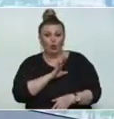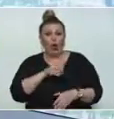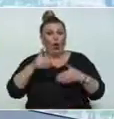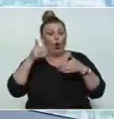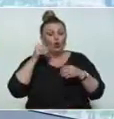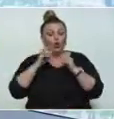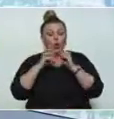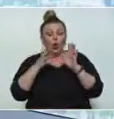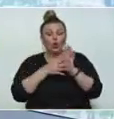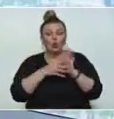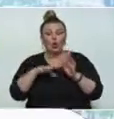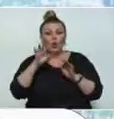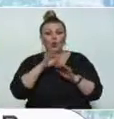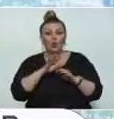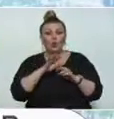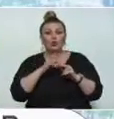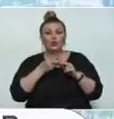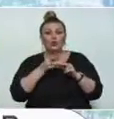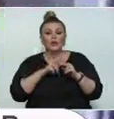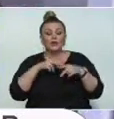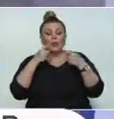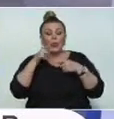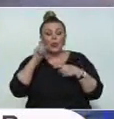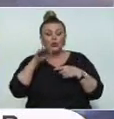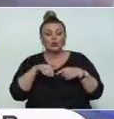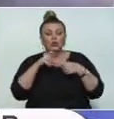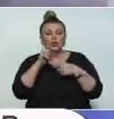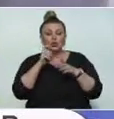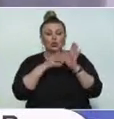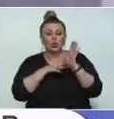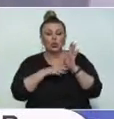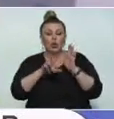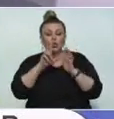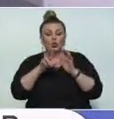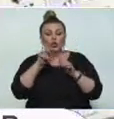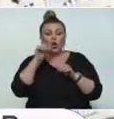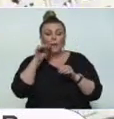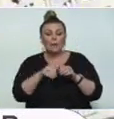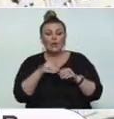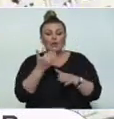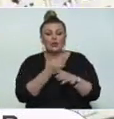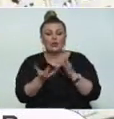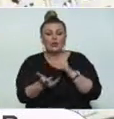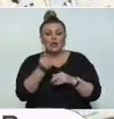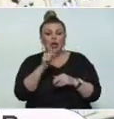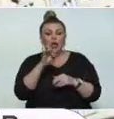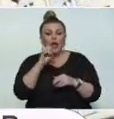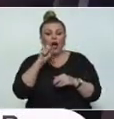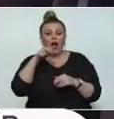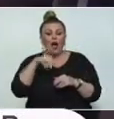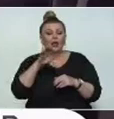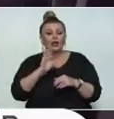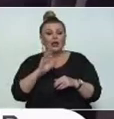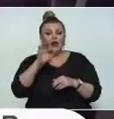Ötən 19-20 aylıq bir dövrdə 100 minin artıq fərdi şəxs üzrə 193 min müxtəlif dəstək xidməti göstərilib. Bunu Reala müsahibəsində Əmək və Əhalinin